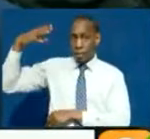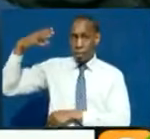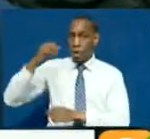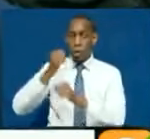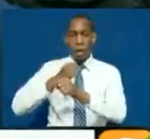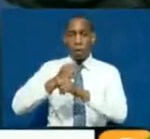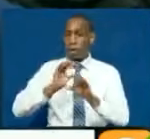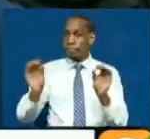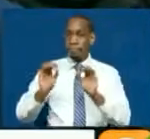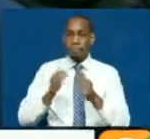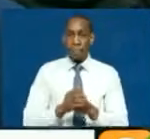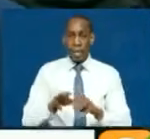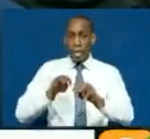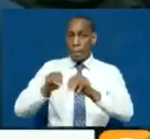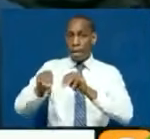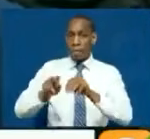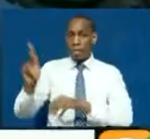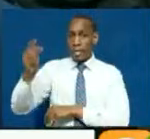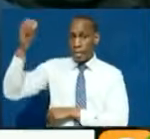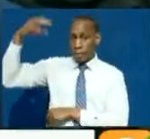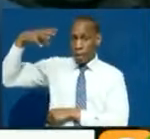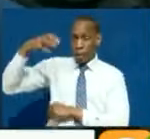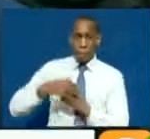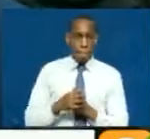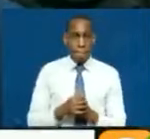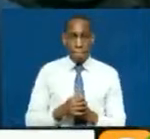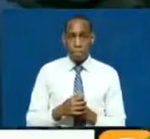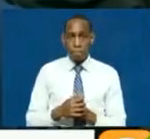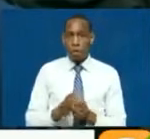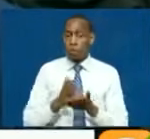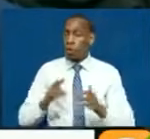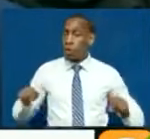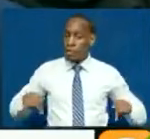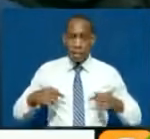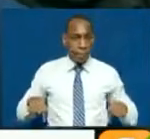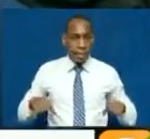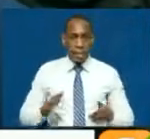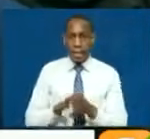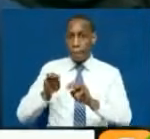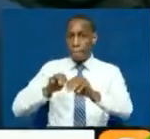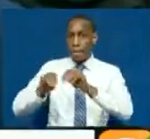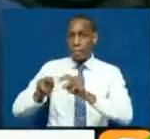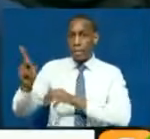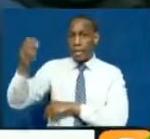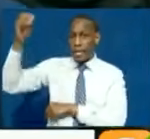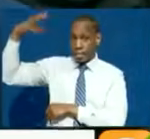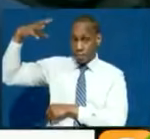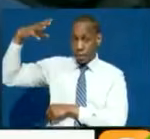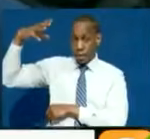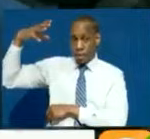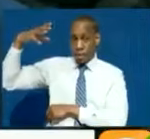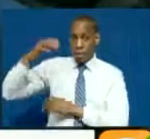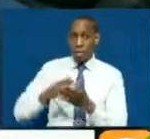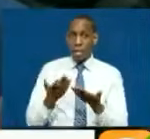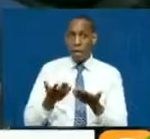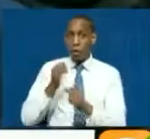not operational. Management of Kenya Power have been intimidated. Management of Kenya Power, all